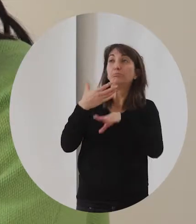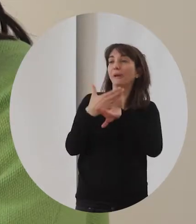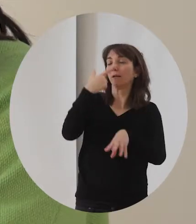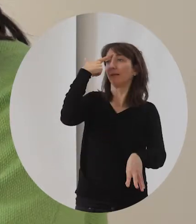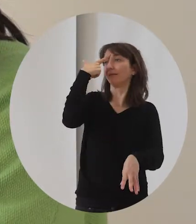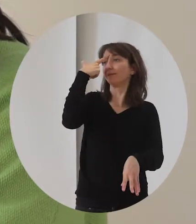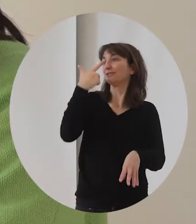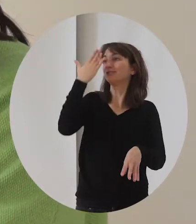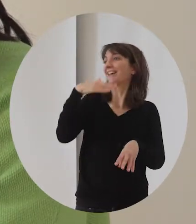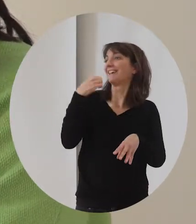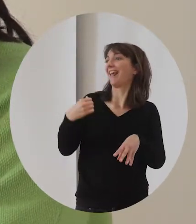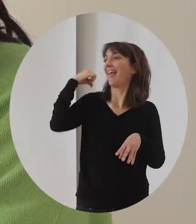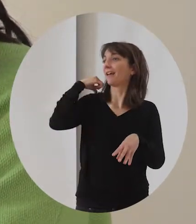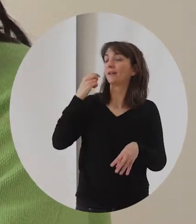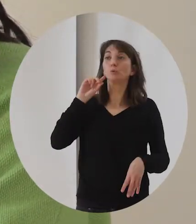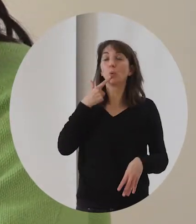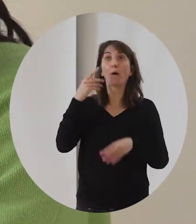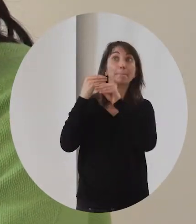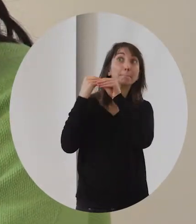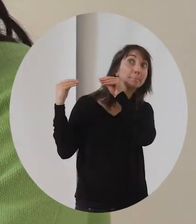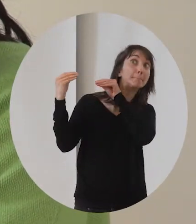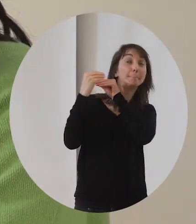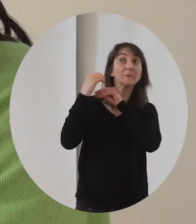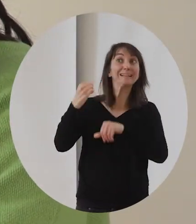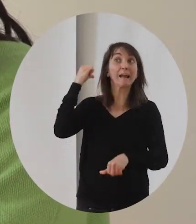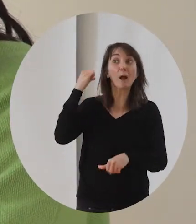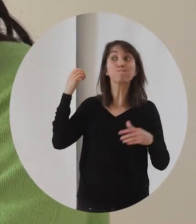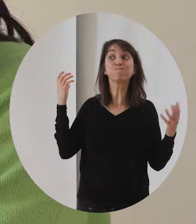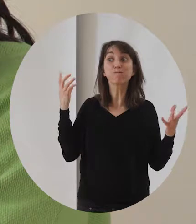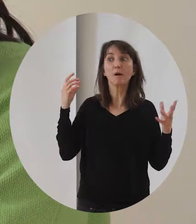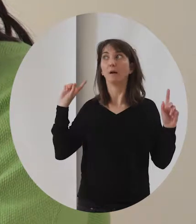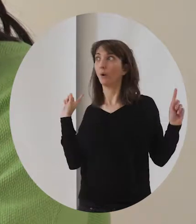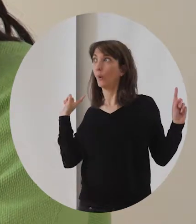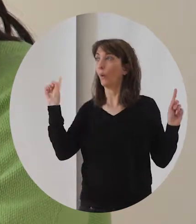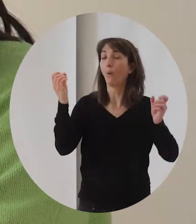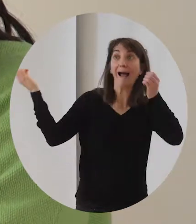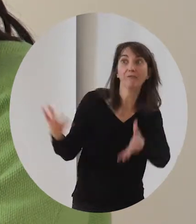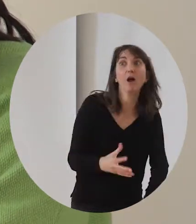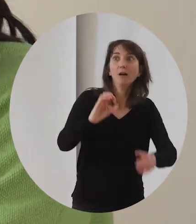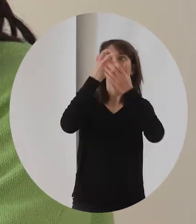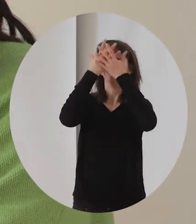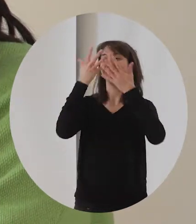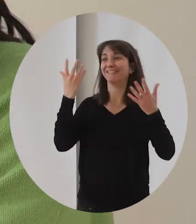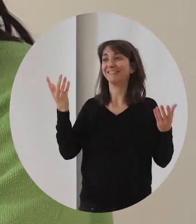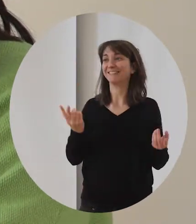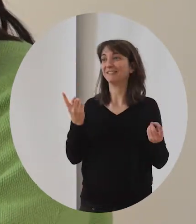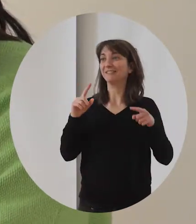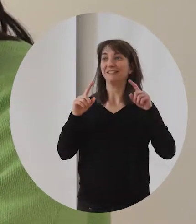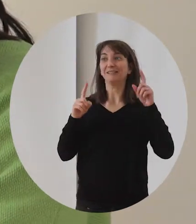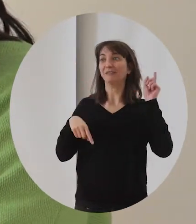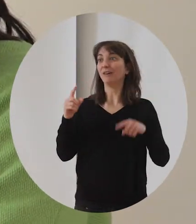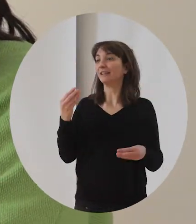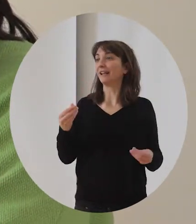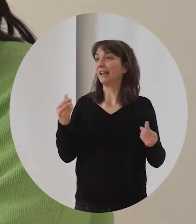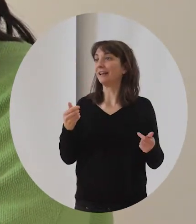peut anticiper ce qui va se passer. L'enfant sourd, lui, il ne peut pas anticiper, et tout ce qui surgit devant lui surgit de